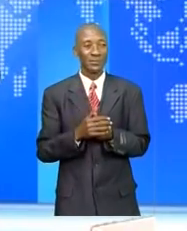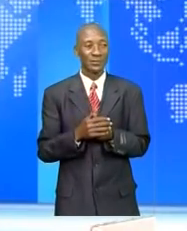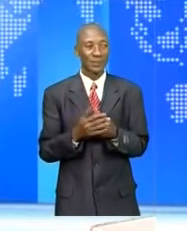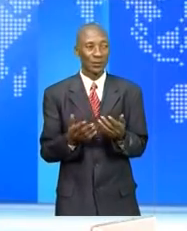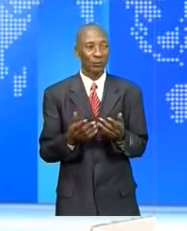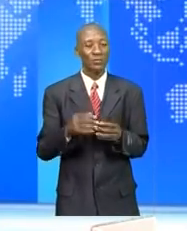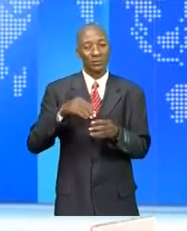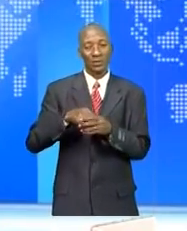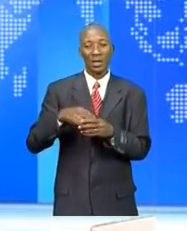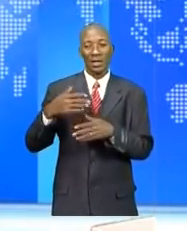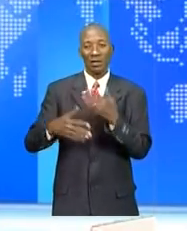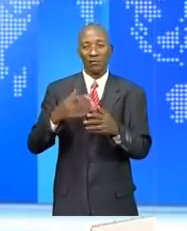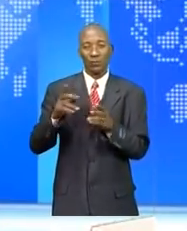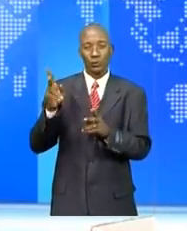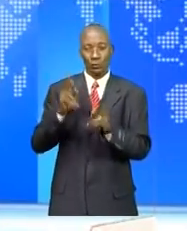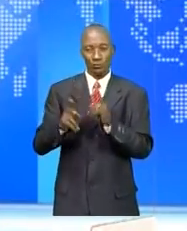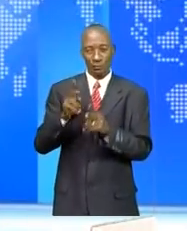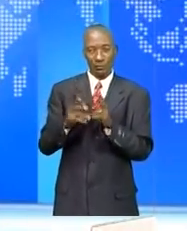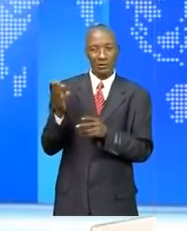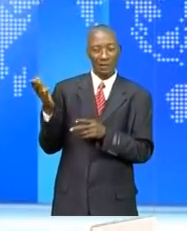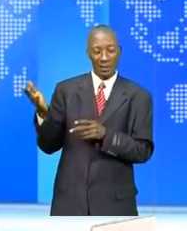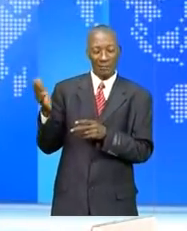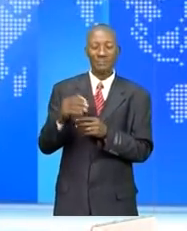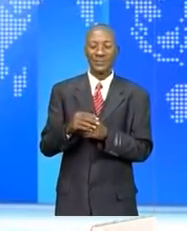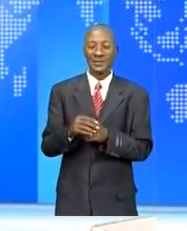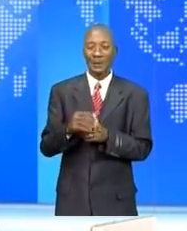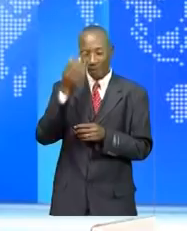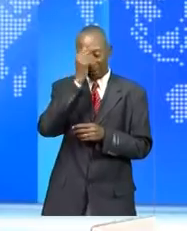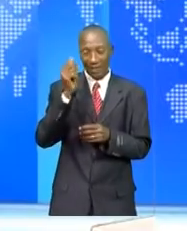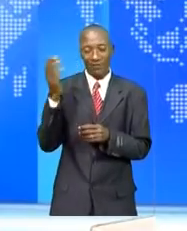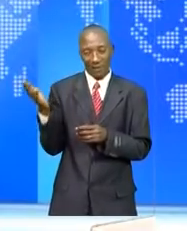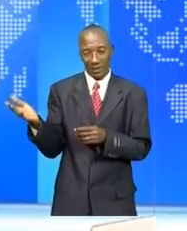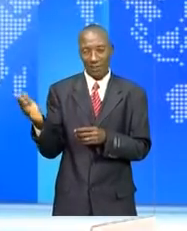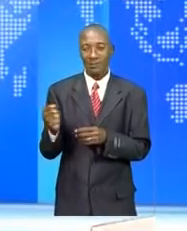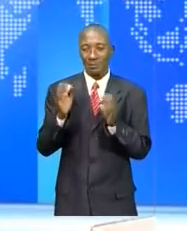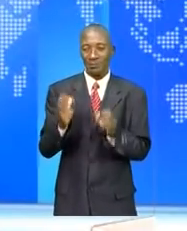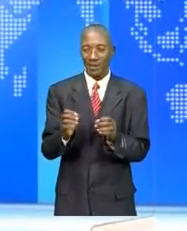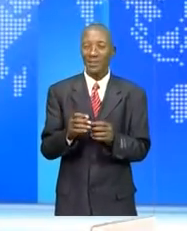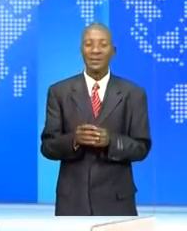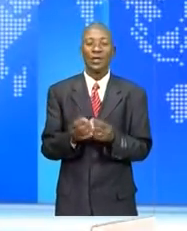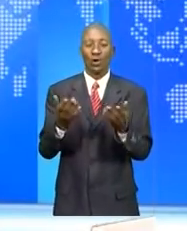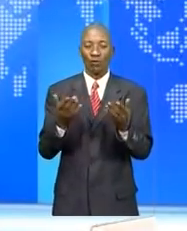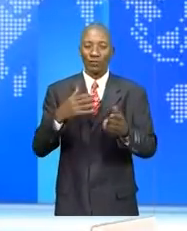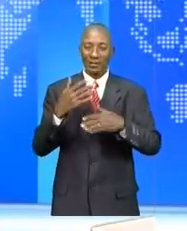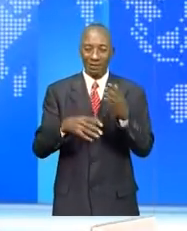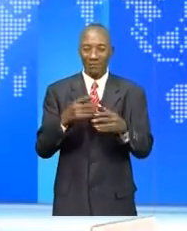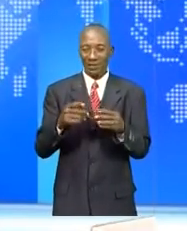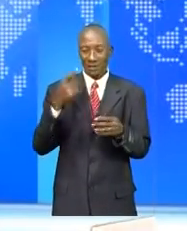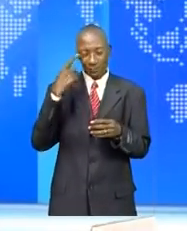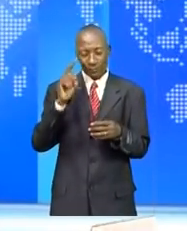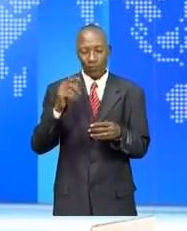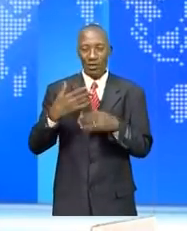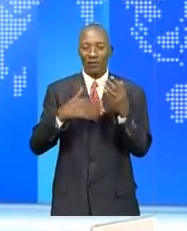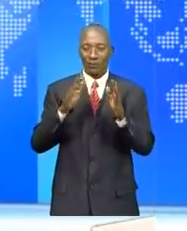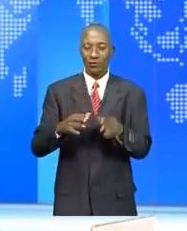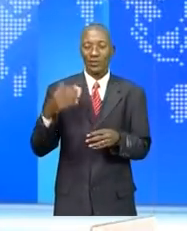publique, Jean-Pierre Liaou, imprime une nouvelle méthode, une nouvelle approche dans les dialogues sociaux avec les agents de carrière de l'État. La